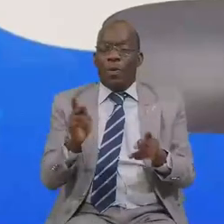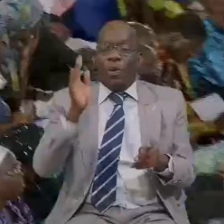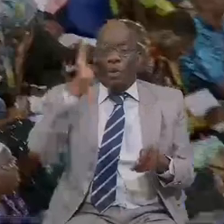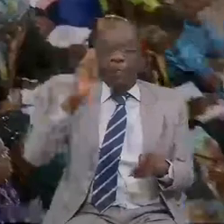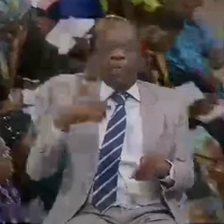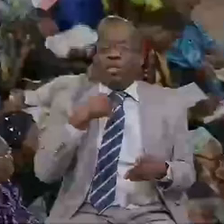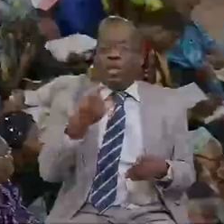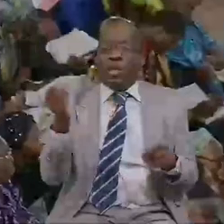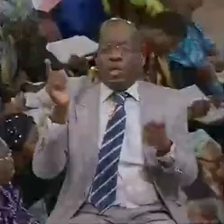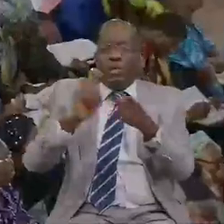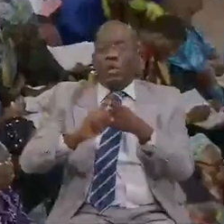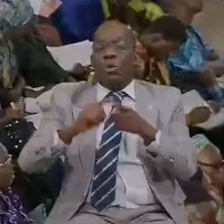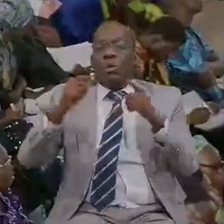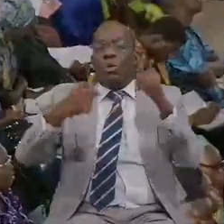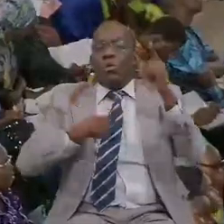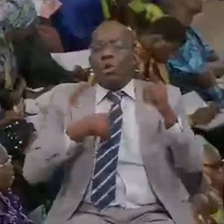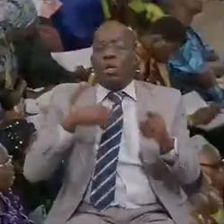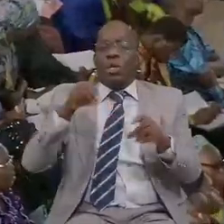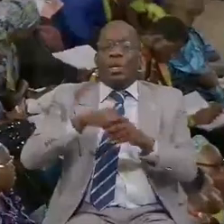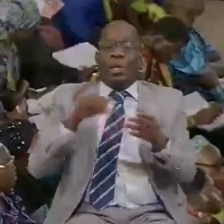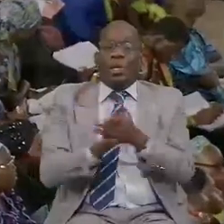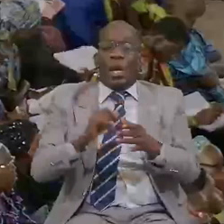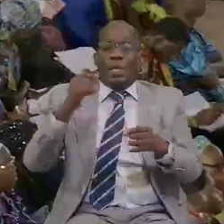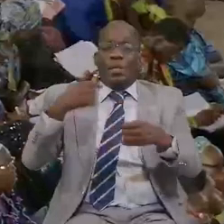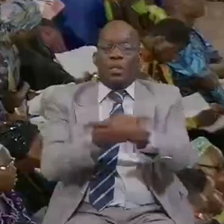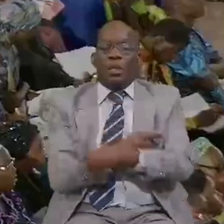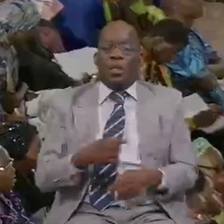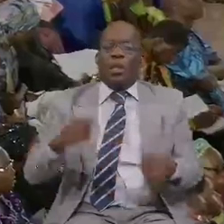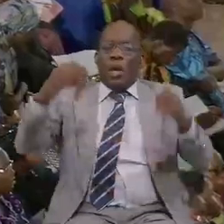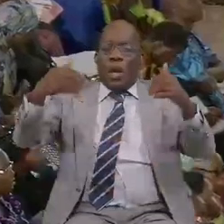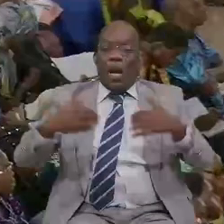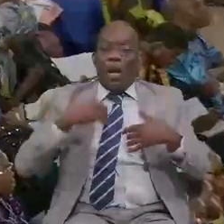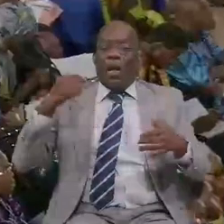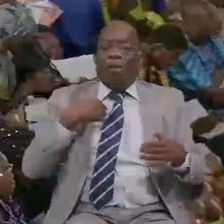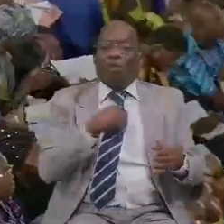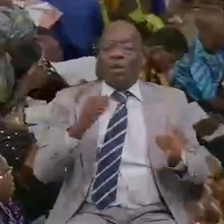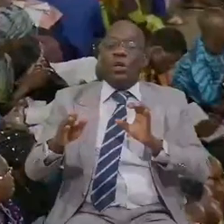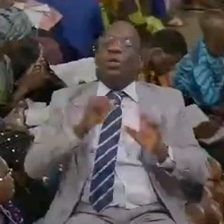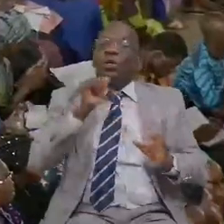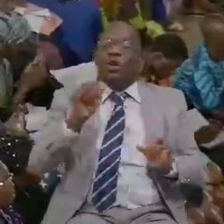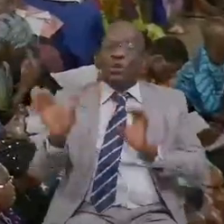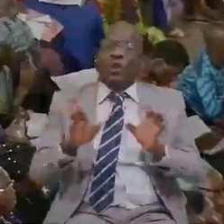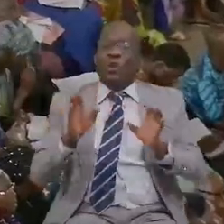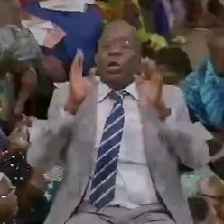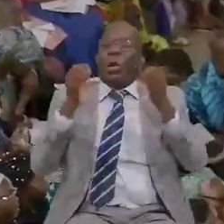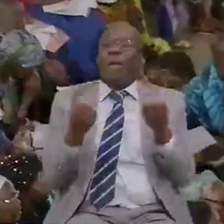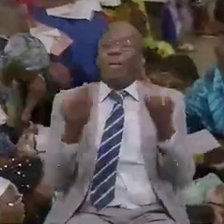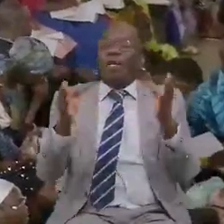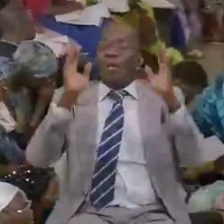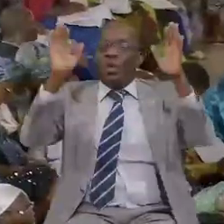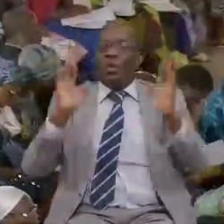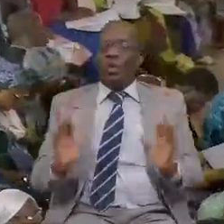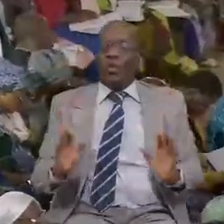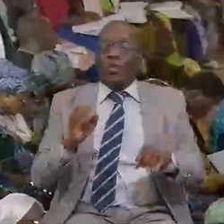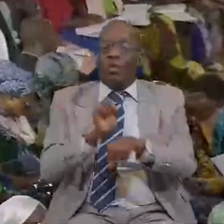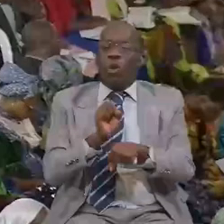fait plusieurs œuvres merveilleuses en ton nom? Et je leur dirai, ce serait trop tard